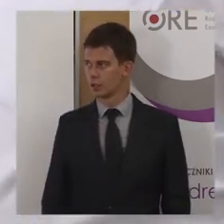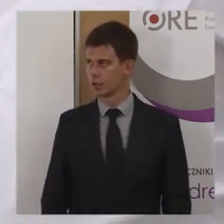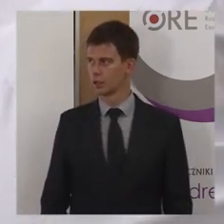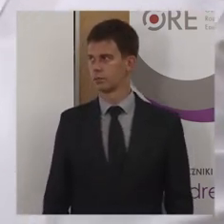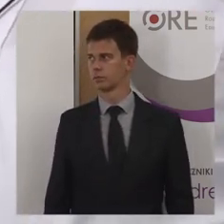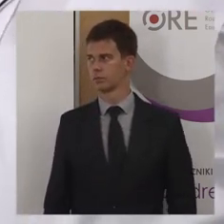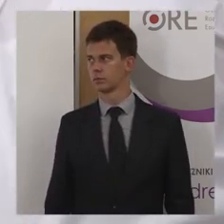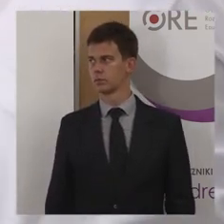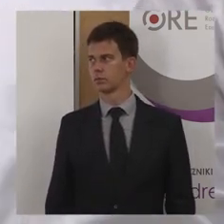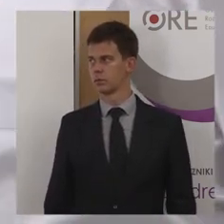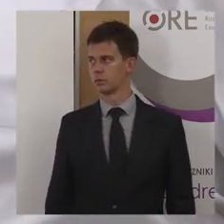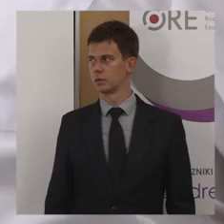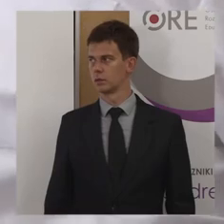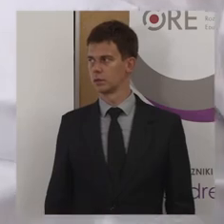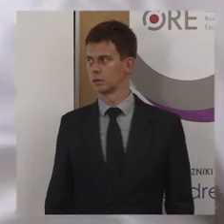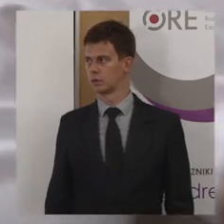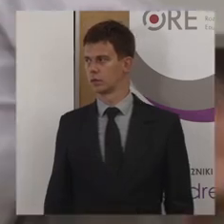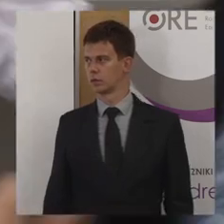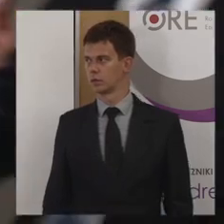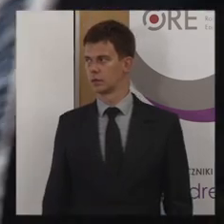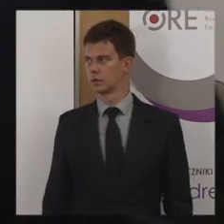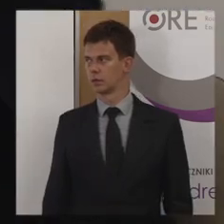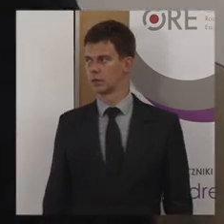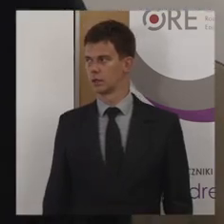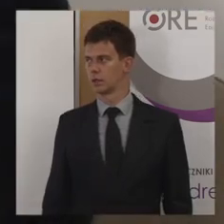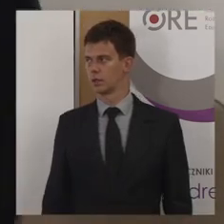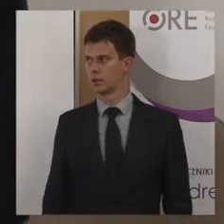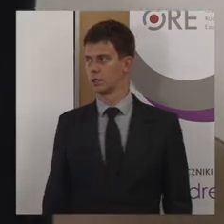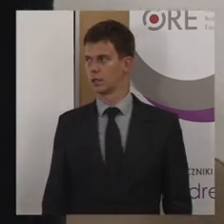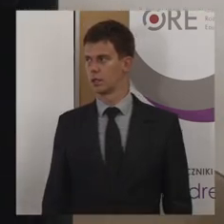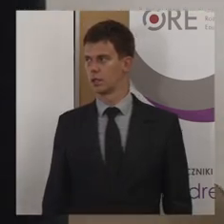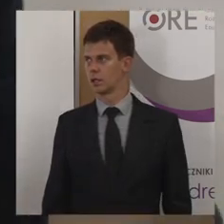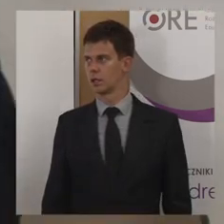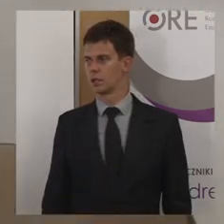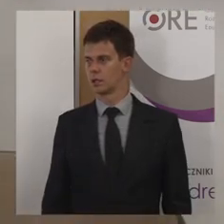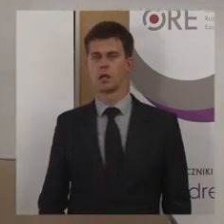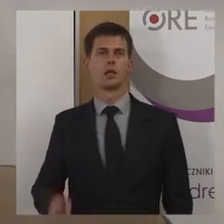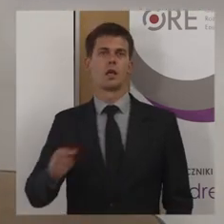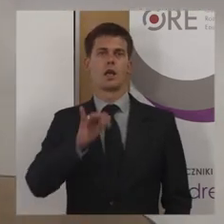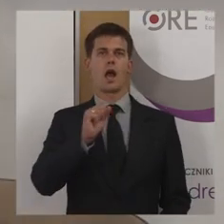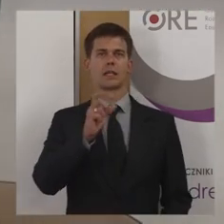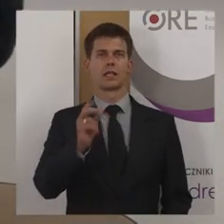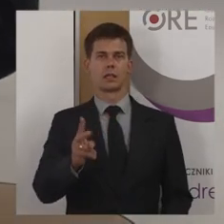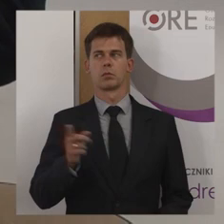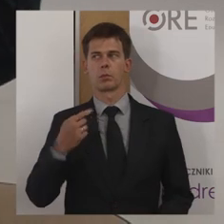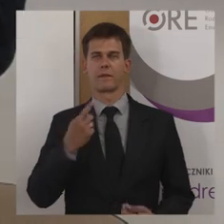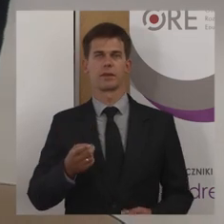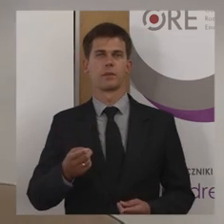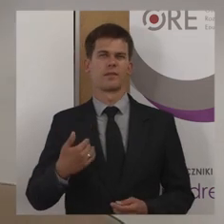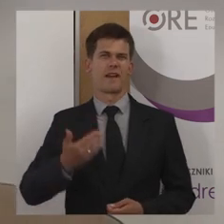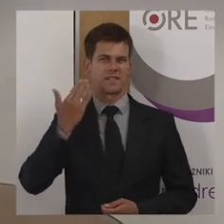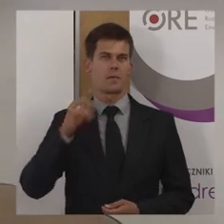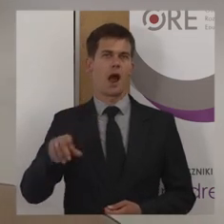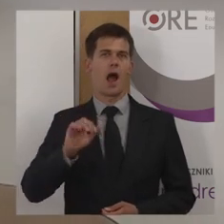Jacku, proszę, przepraszam. Nie, bo coś chciałeś uzupełnić, czy... Okej. Okay. Tak, na temat tego... Więc ja tylko powiem tak, że Adam... Wiem, o co Adamowi